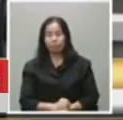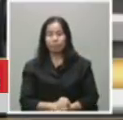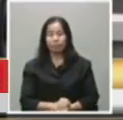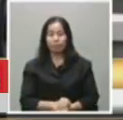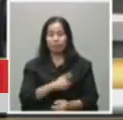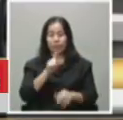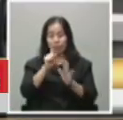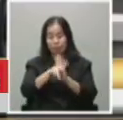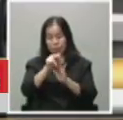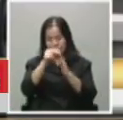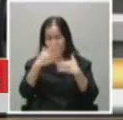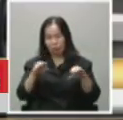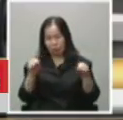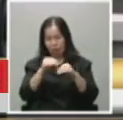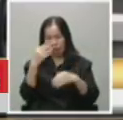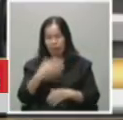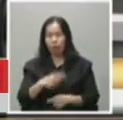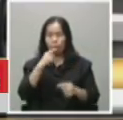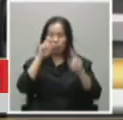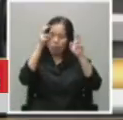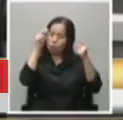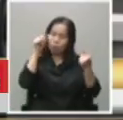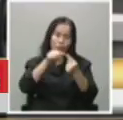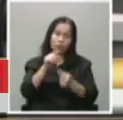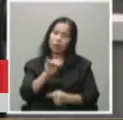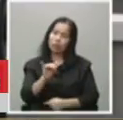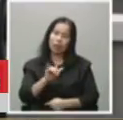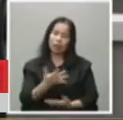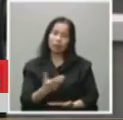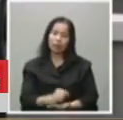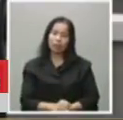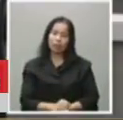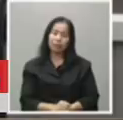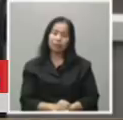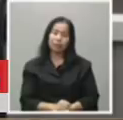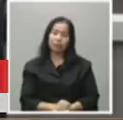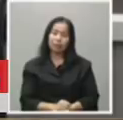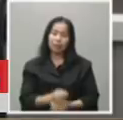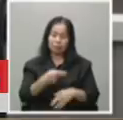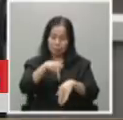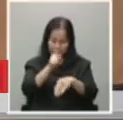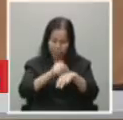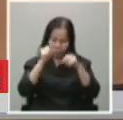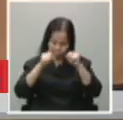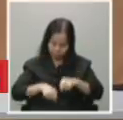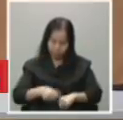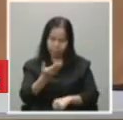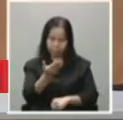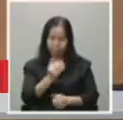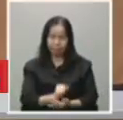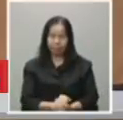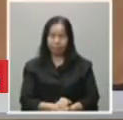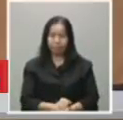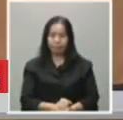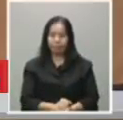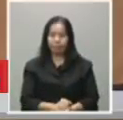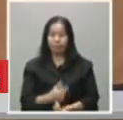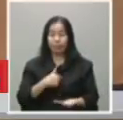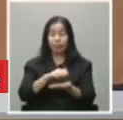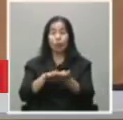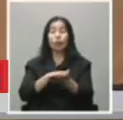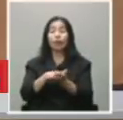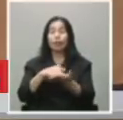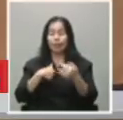งเกือบแล้วครับท่านยังไม่อยู่ในประเด็นทีจะให้ท่านประธานวิจัยเรื่องนี้เลยครับขอบคุณครับท่านประธานครับ ขออนุญาตวินิจฉัย